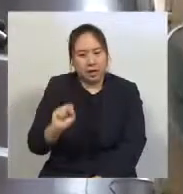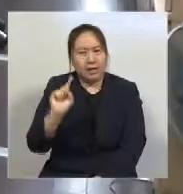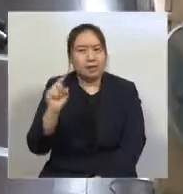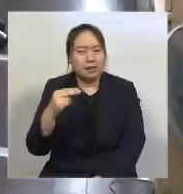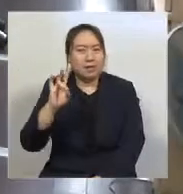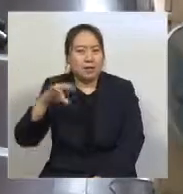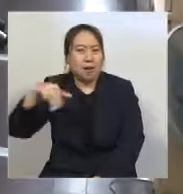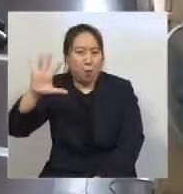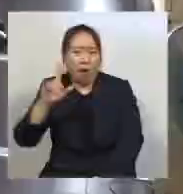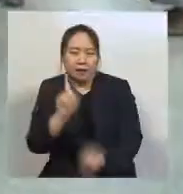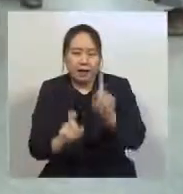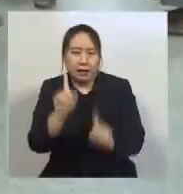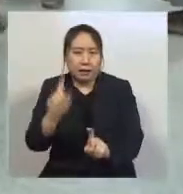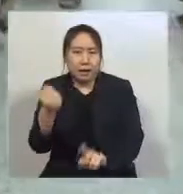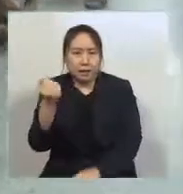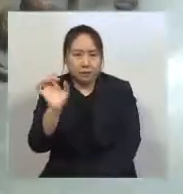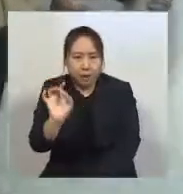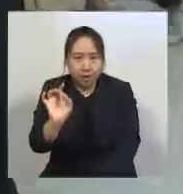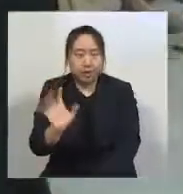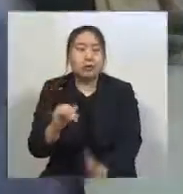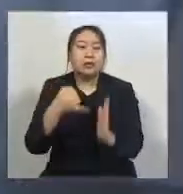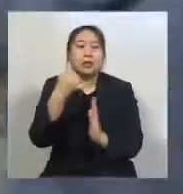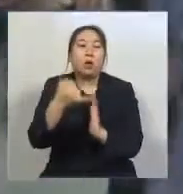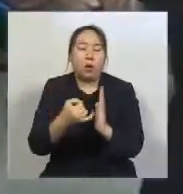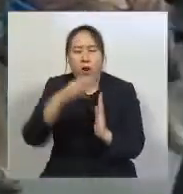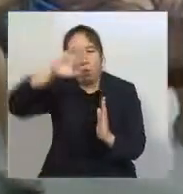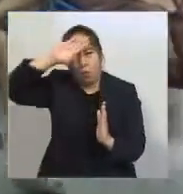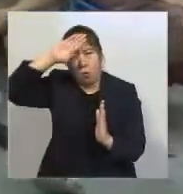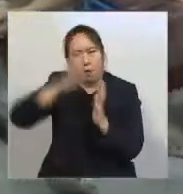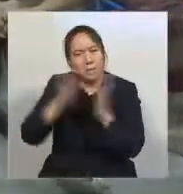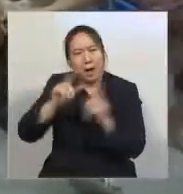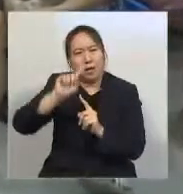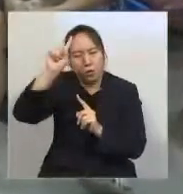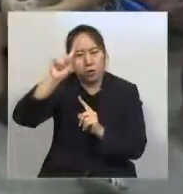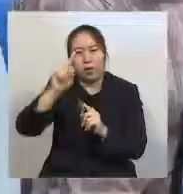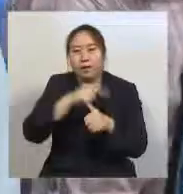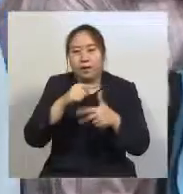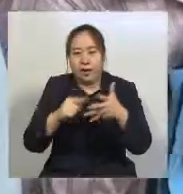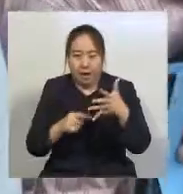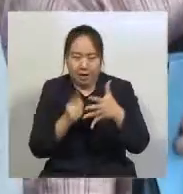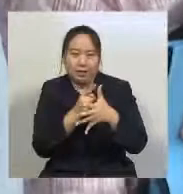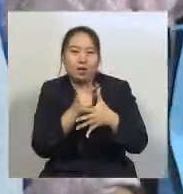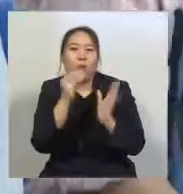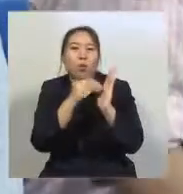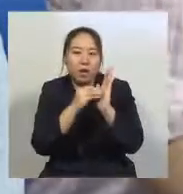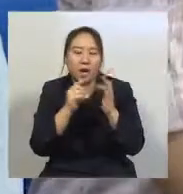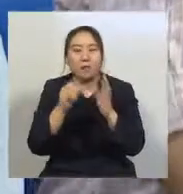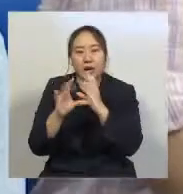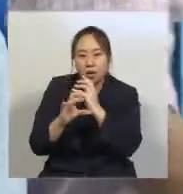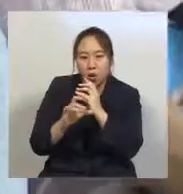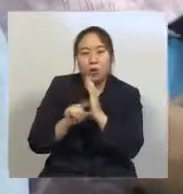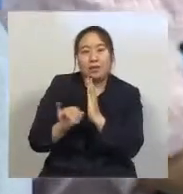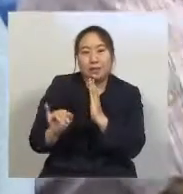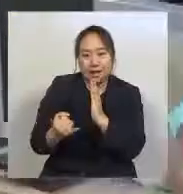271,931 คนเสียชีวิตไป18คนนะคะซึ่งจังหวัดที่มีอัตราป่วยสูงสุด5อันดับแรกก็ได้แก่กรุงเทพมหานครระยองจันทบุ